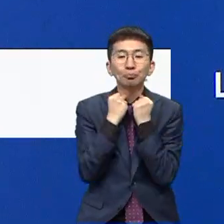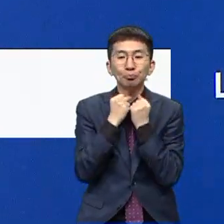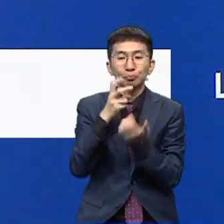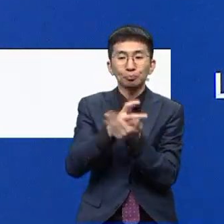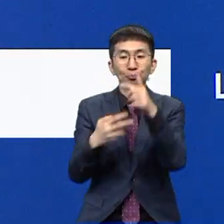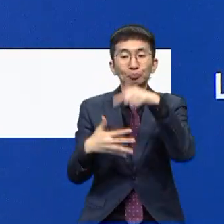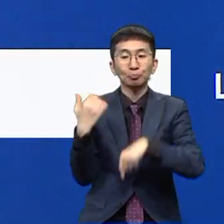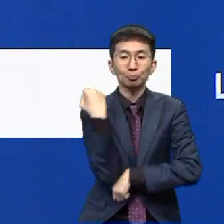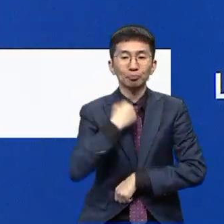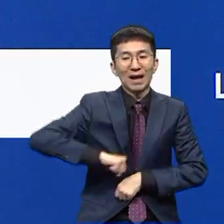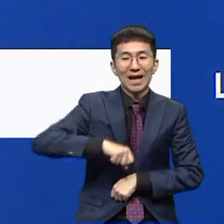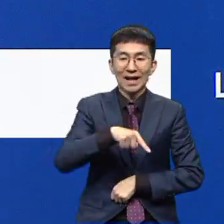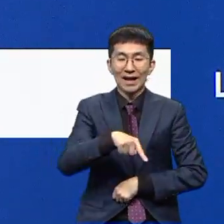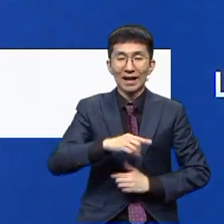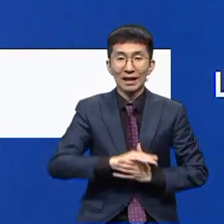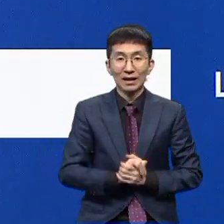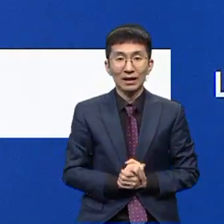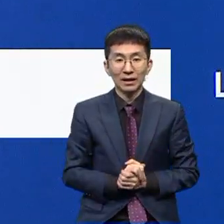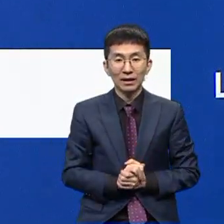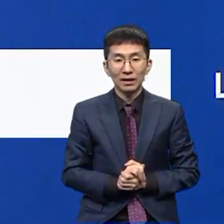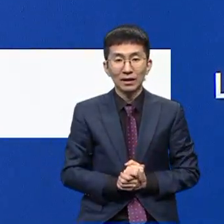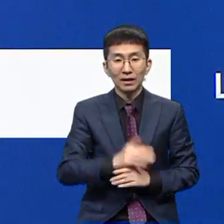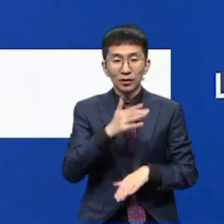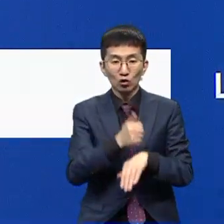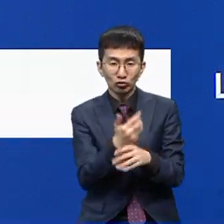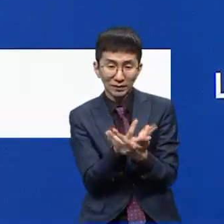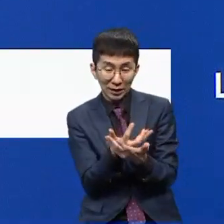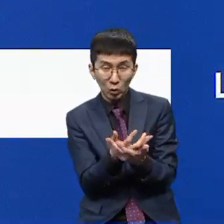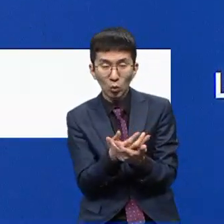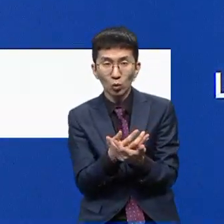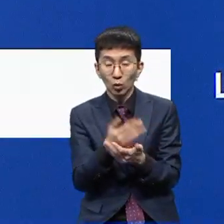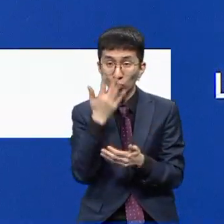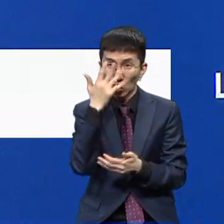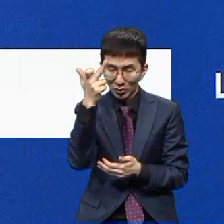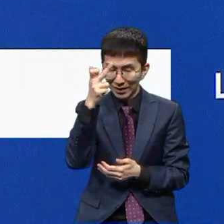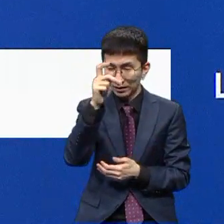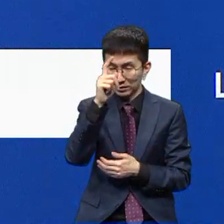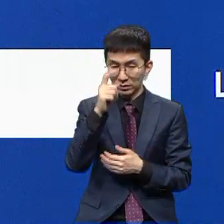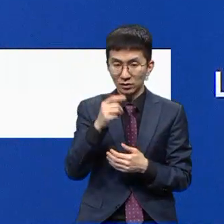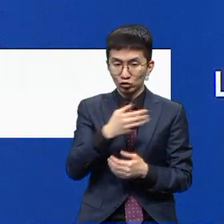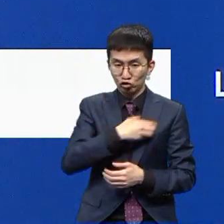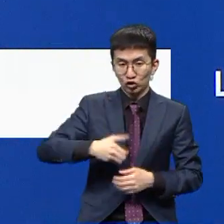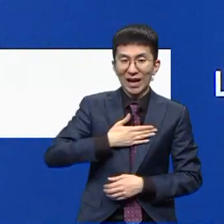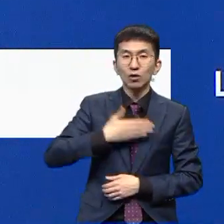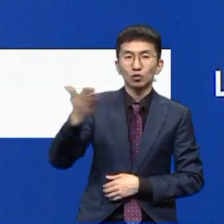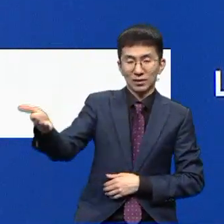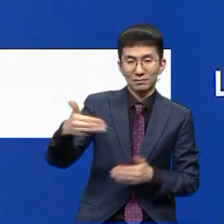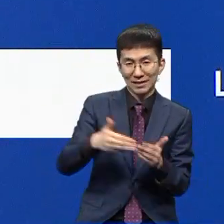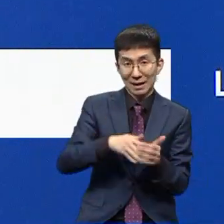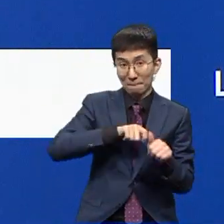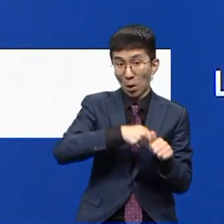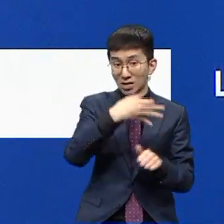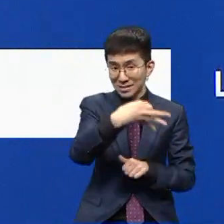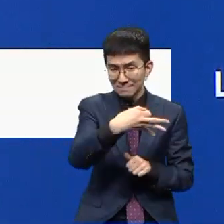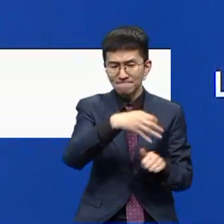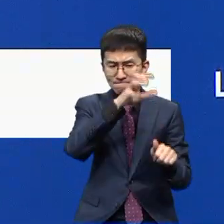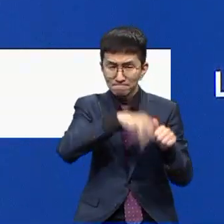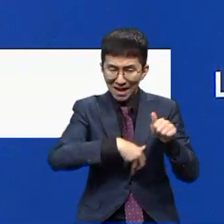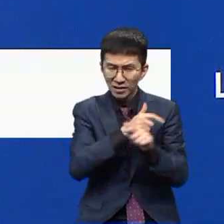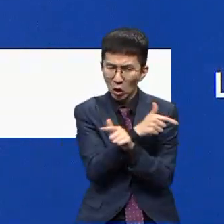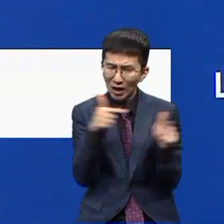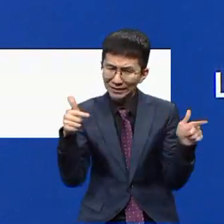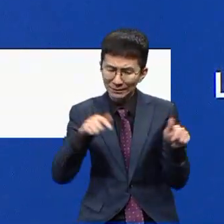수칙 위반이 확인되어 해당 자료를 용산구에 통보하였습니다. 과태료 부과 등